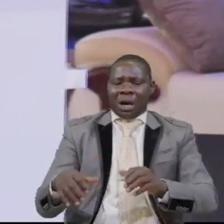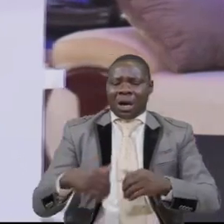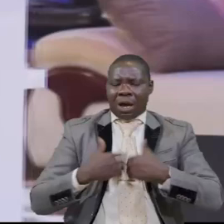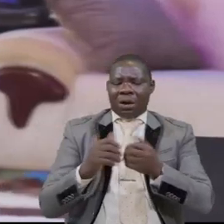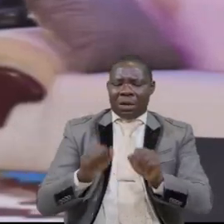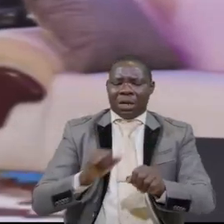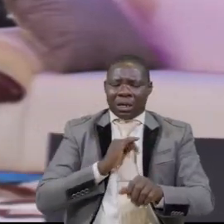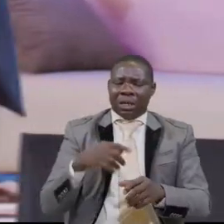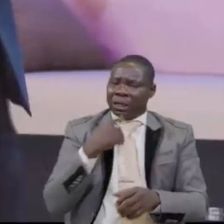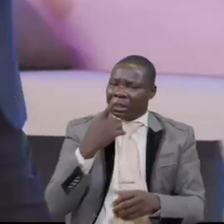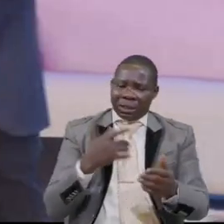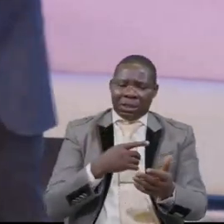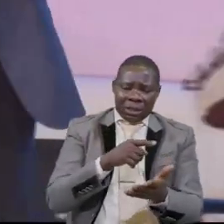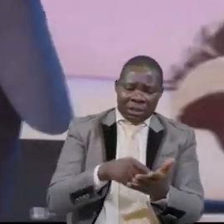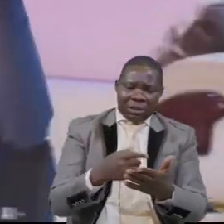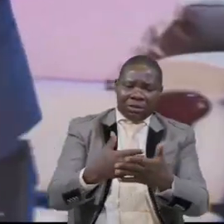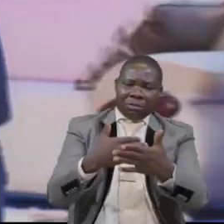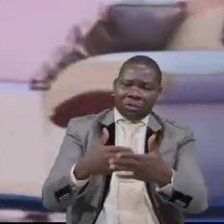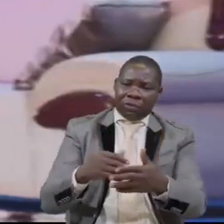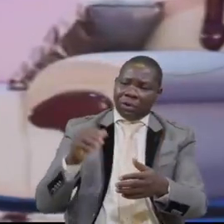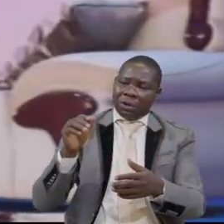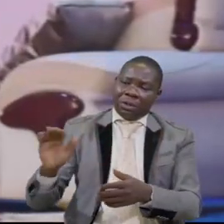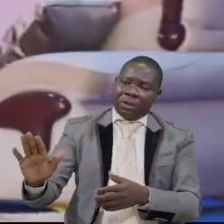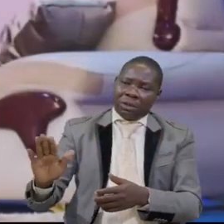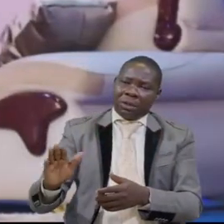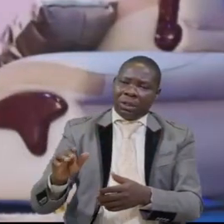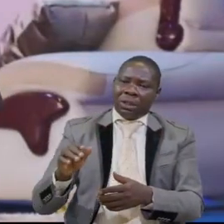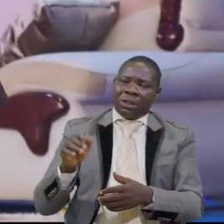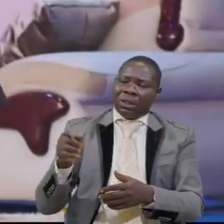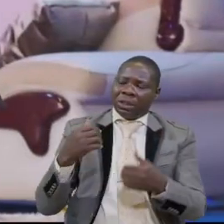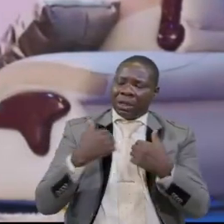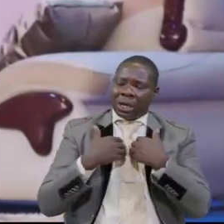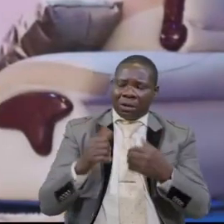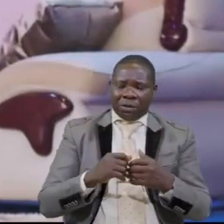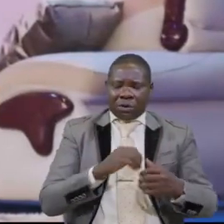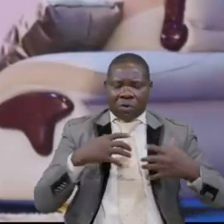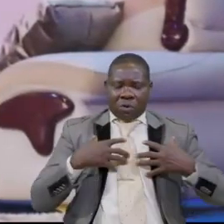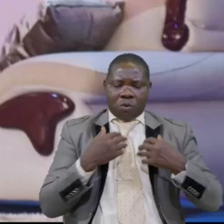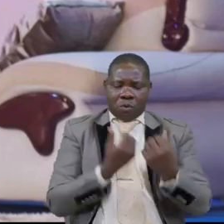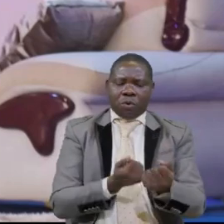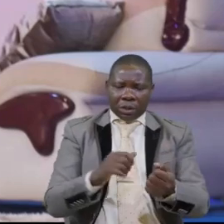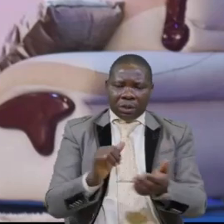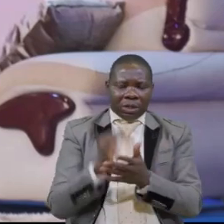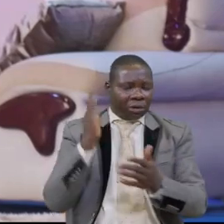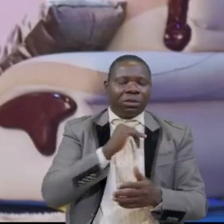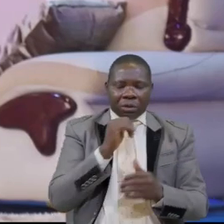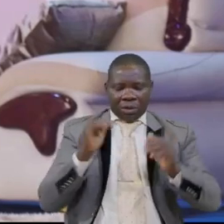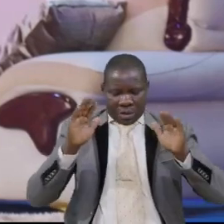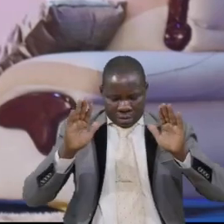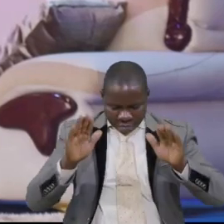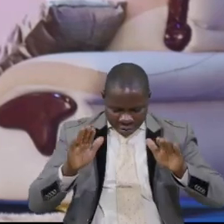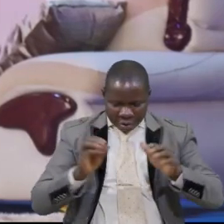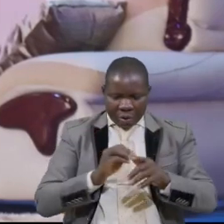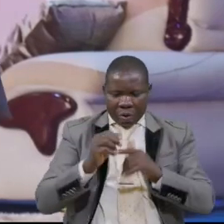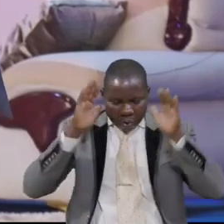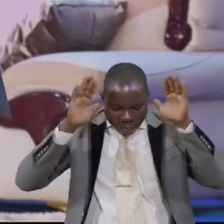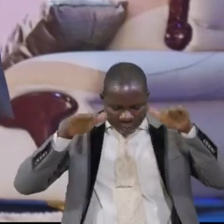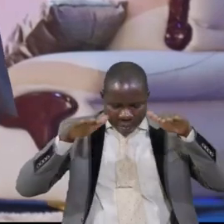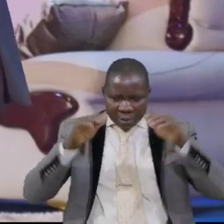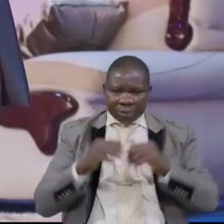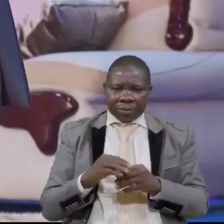maintenant devant lui hein il avait un cour age qui ne fléchit pas ou ne se courbe pas